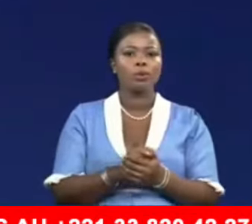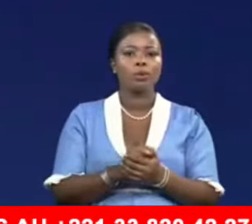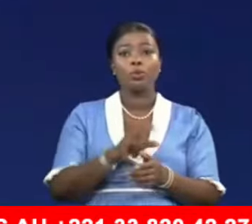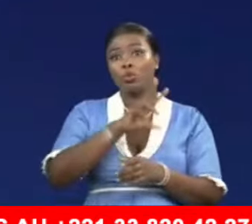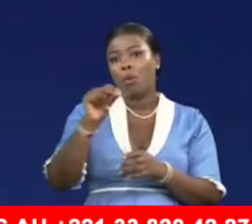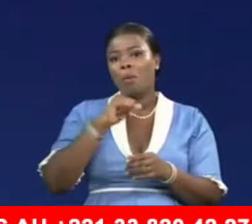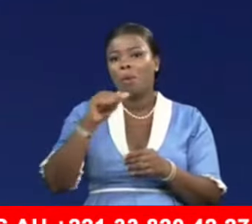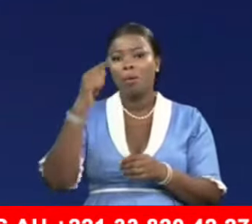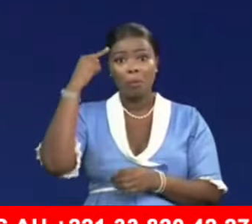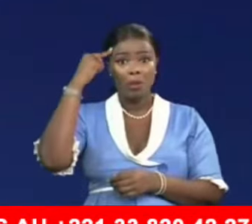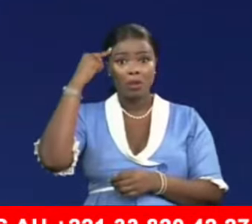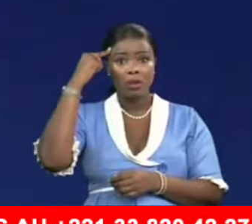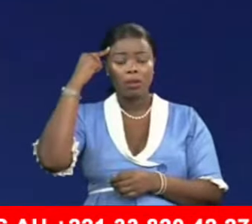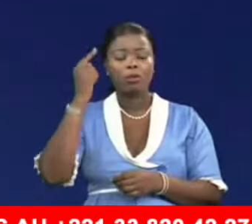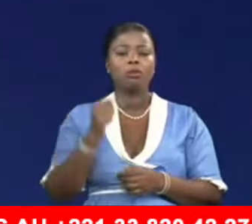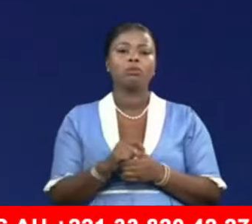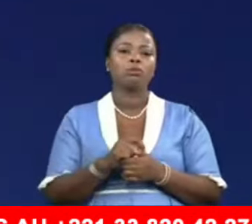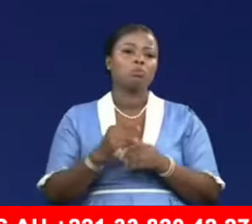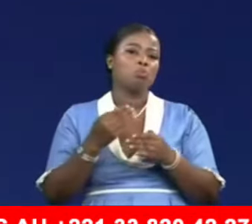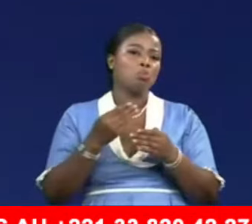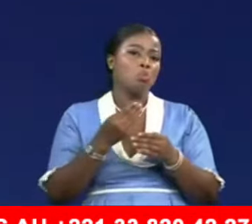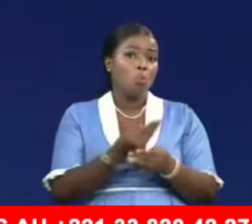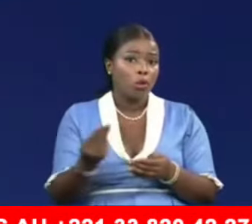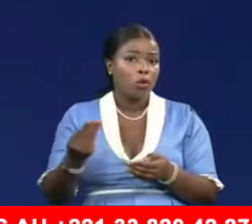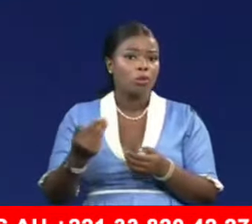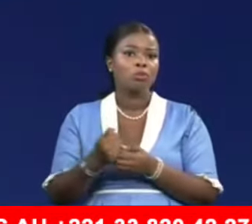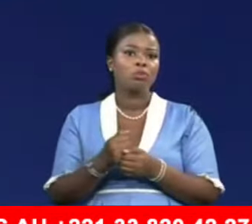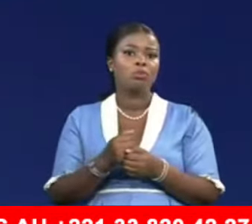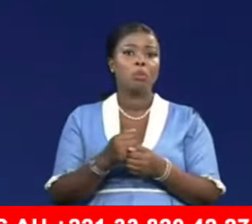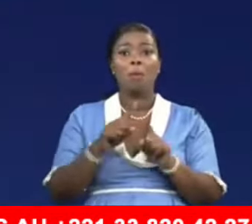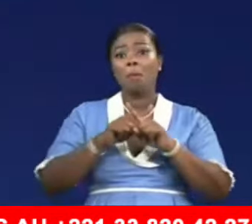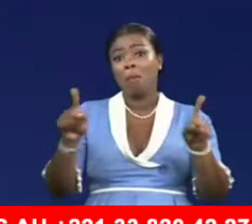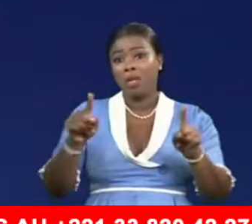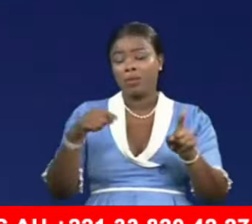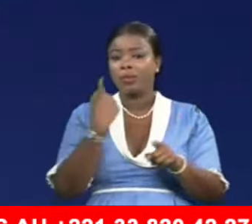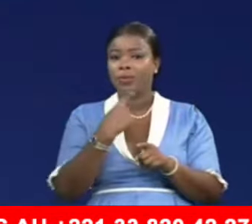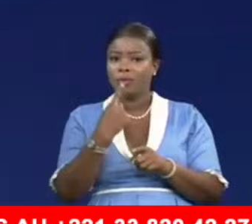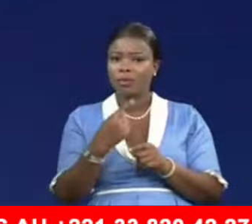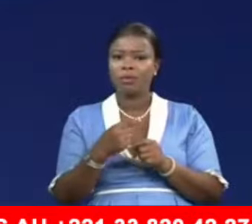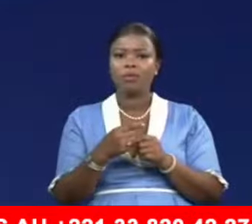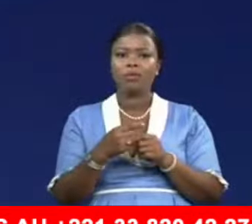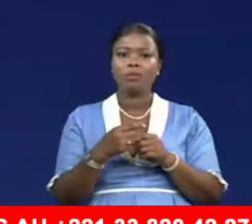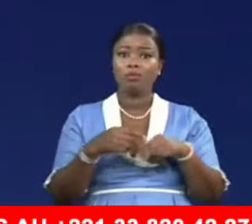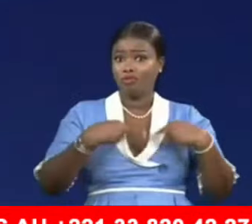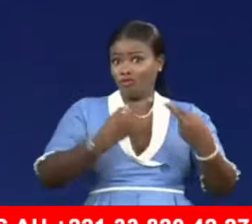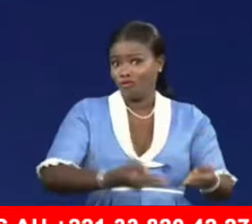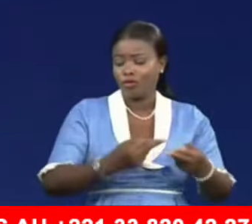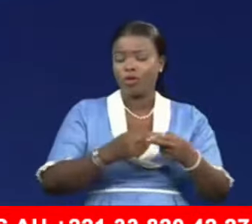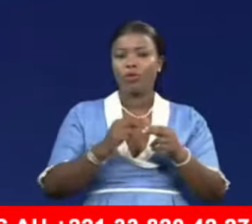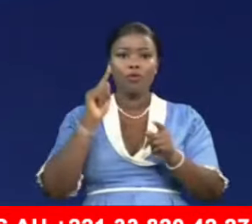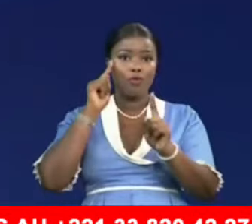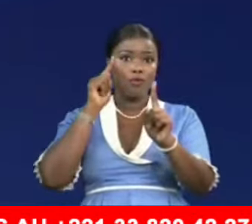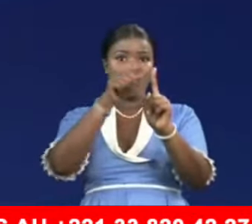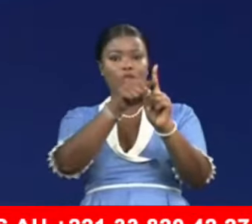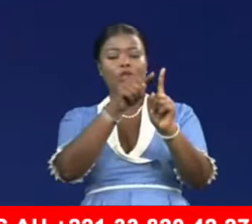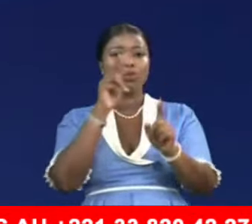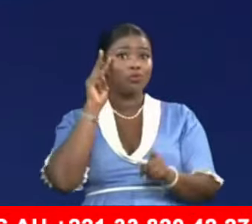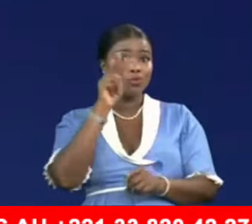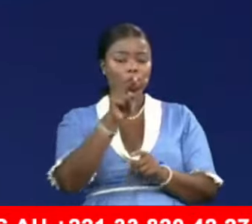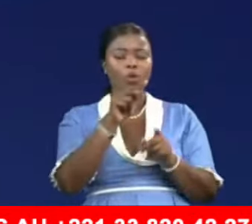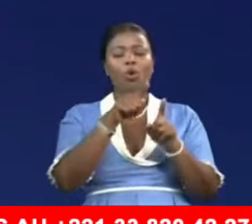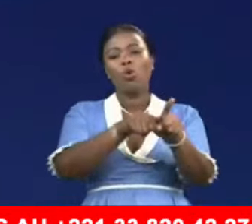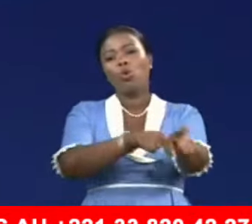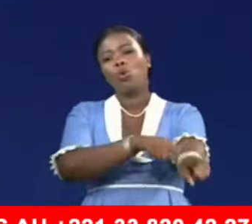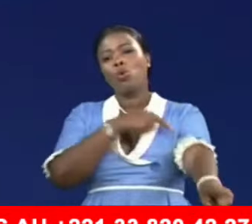penser dans le mode de Fast Track mais qui repose sur une vision à long terme qui transcende